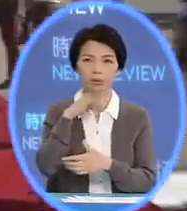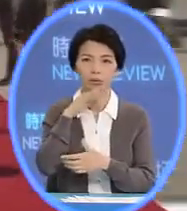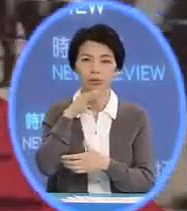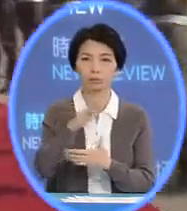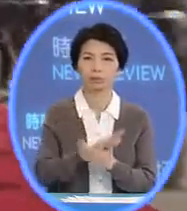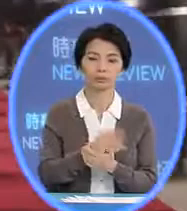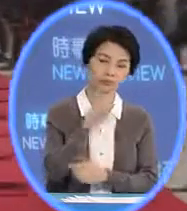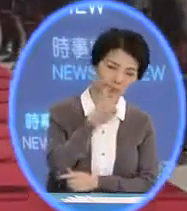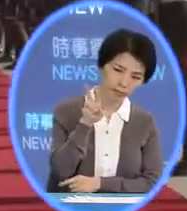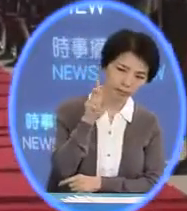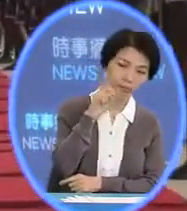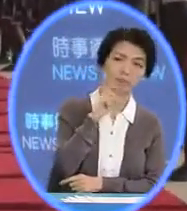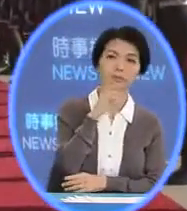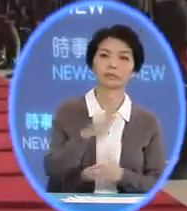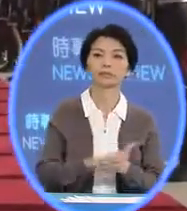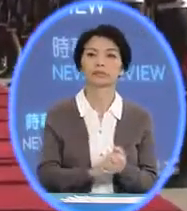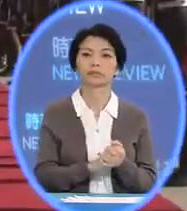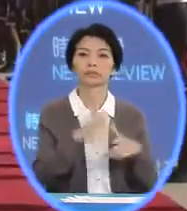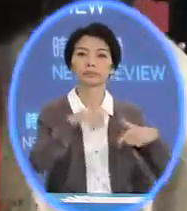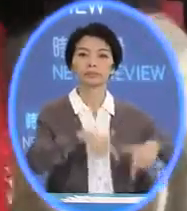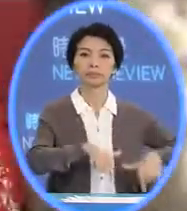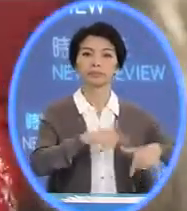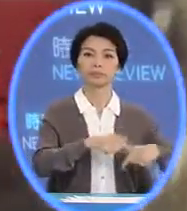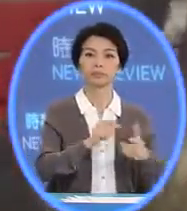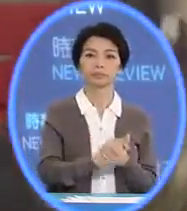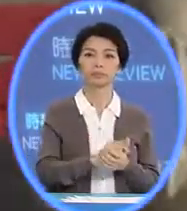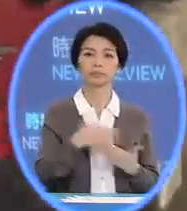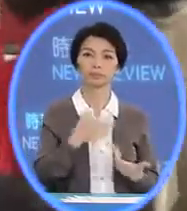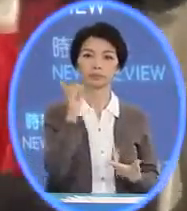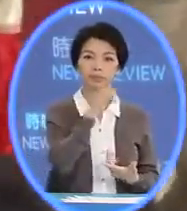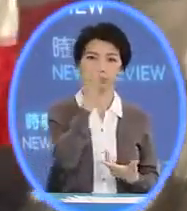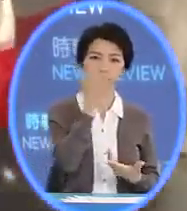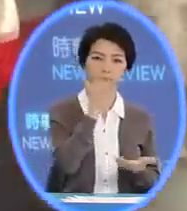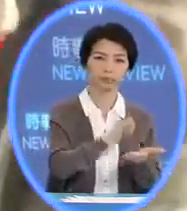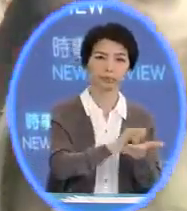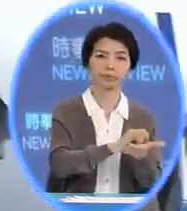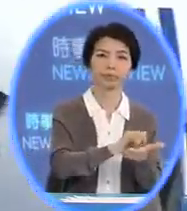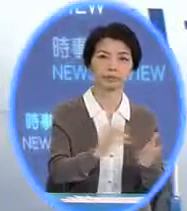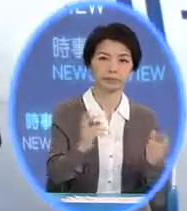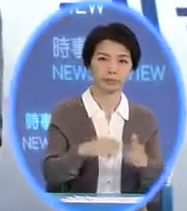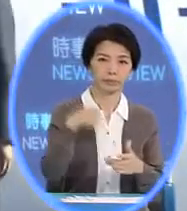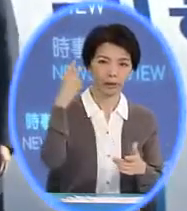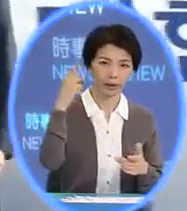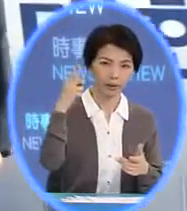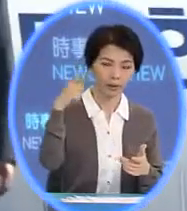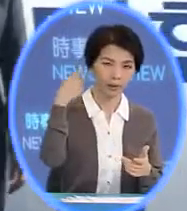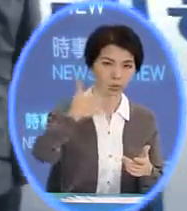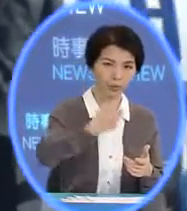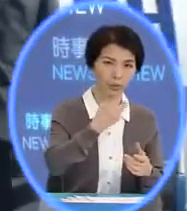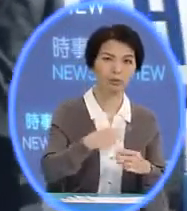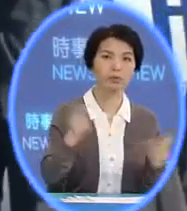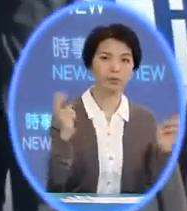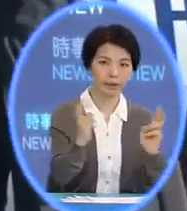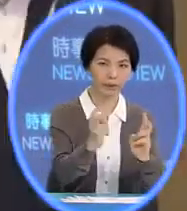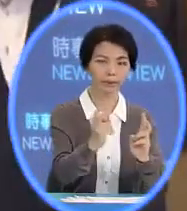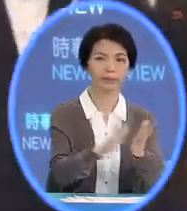度。南韓總統府青瓦台說，文在寅在這個星期到紐約出席聯合國大會期間，將會同美國總統特朗普